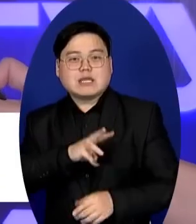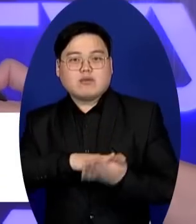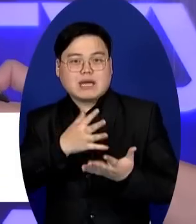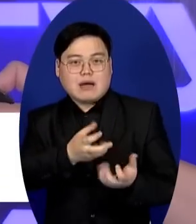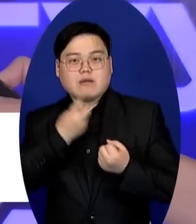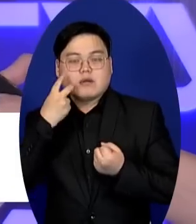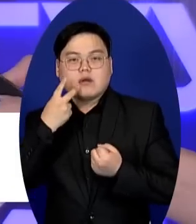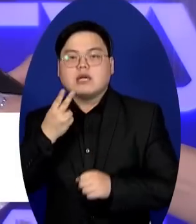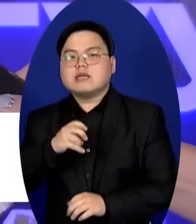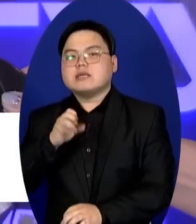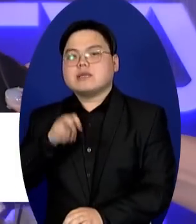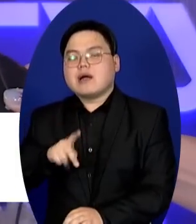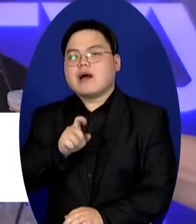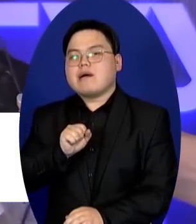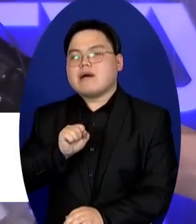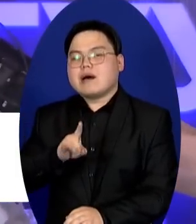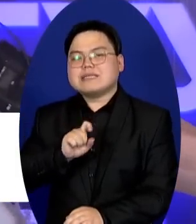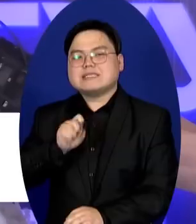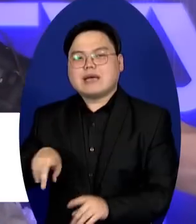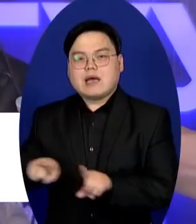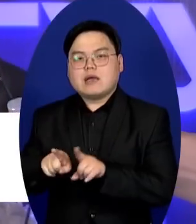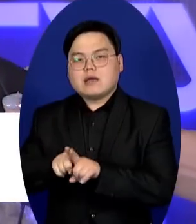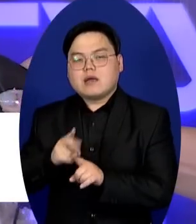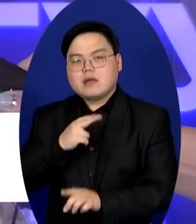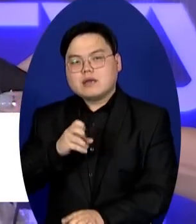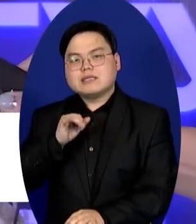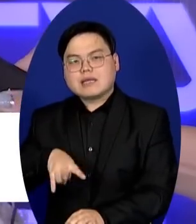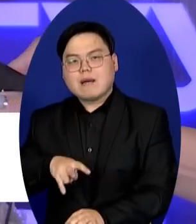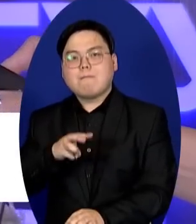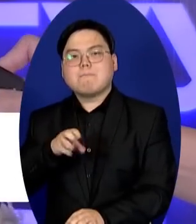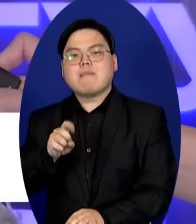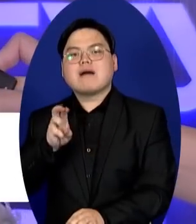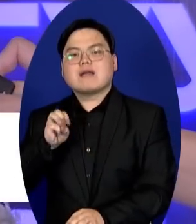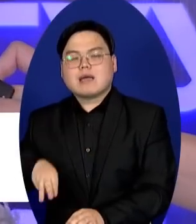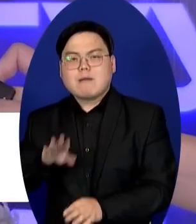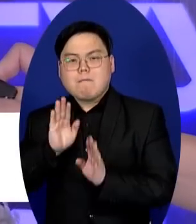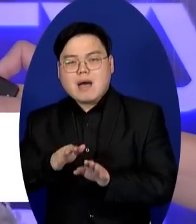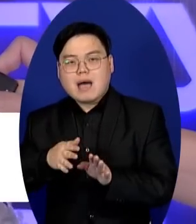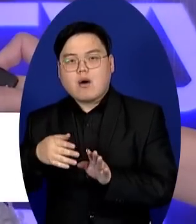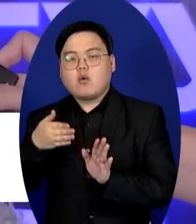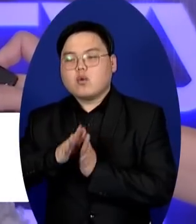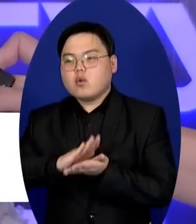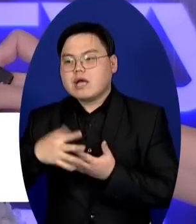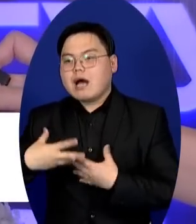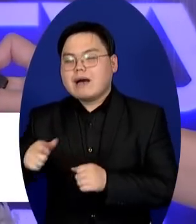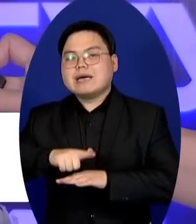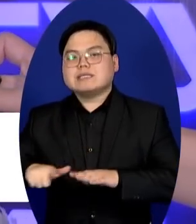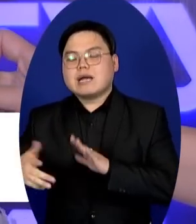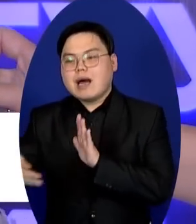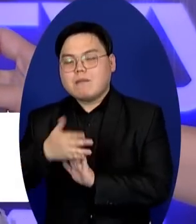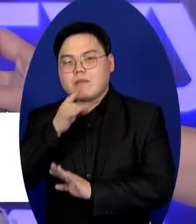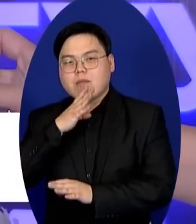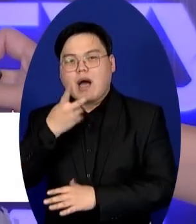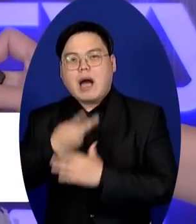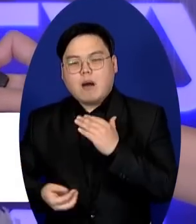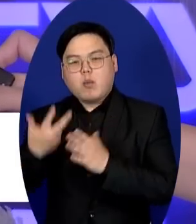хар зах гэдэг шиг дижитал маркет дээр байршуулад үүнийг худалдаа авах ажиллагааны газартаа хамтраад давхурдсан хөрөнгө